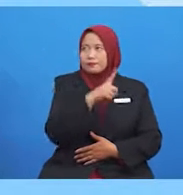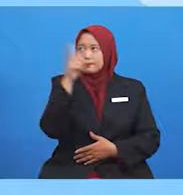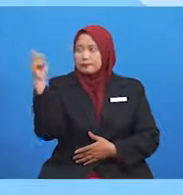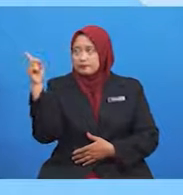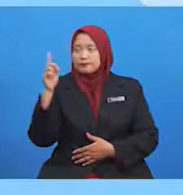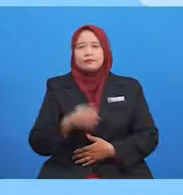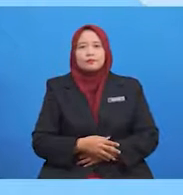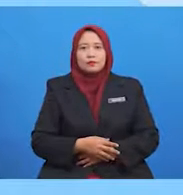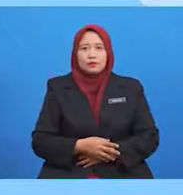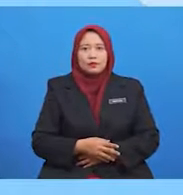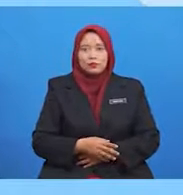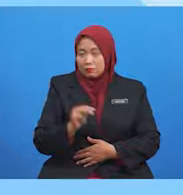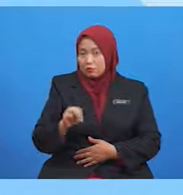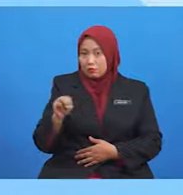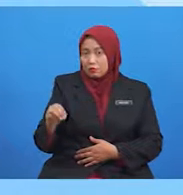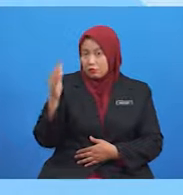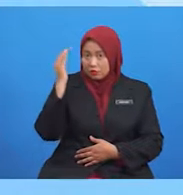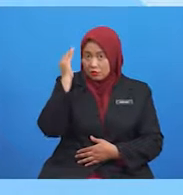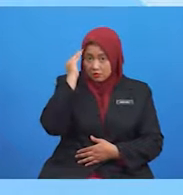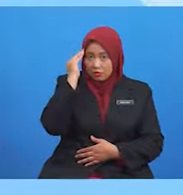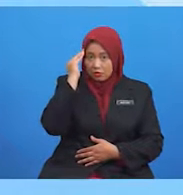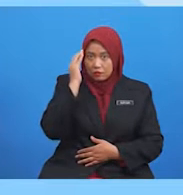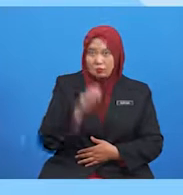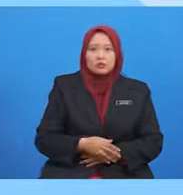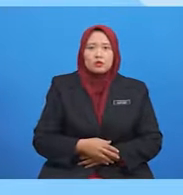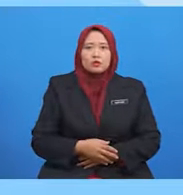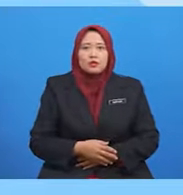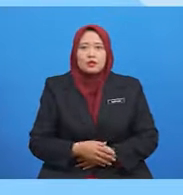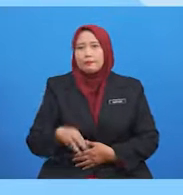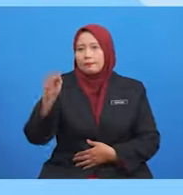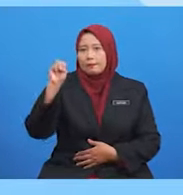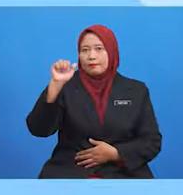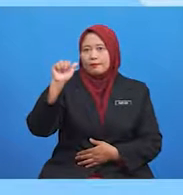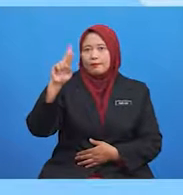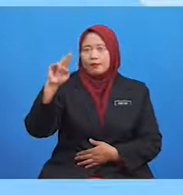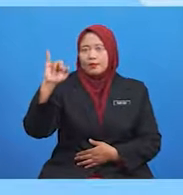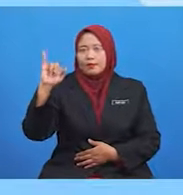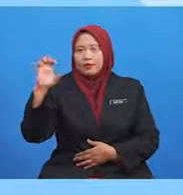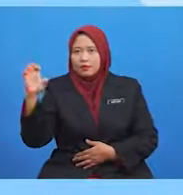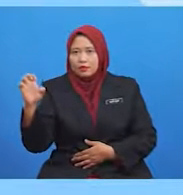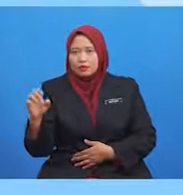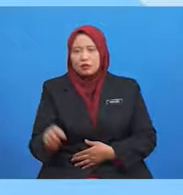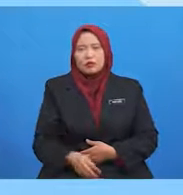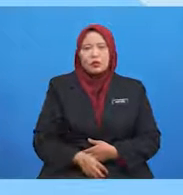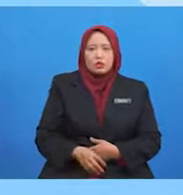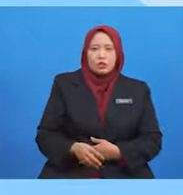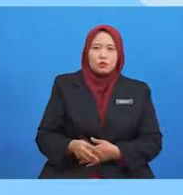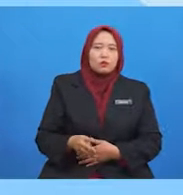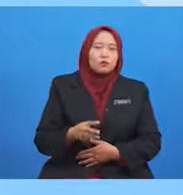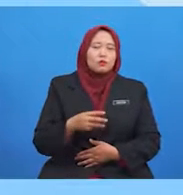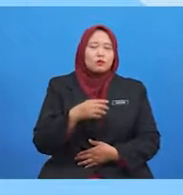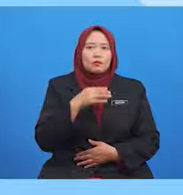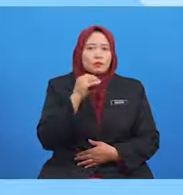Adakah murid-murid semua tahu? Marie Curie ialah wanita tunggal yang pernah menerima